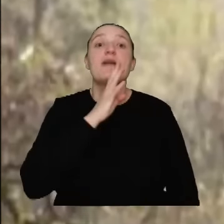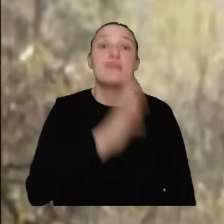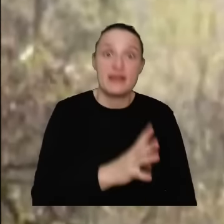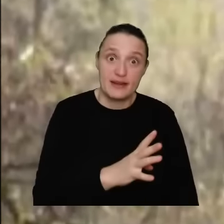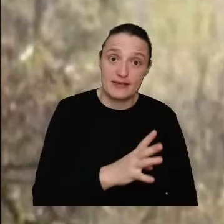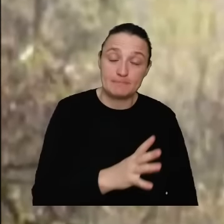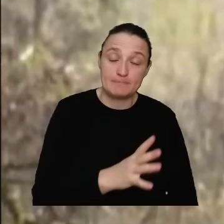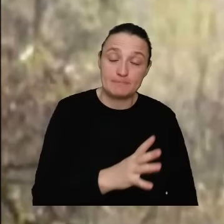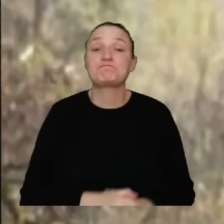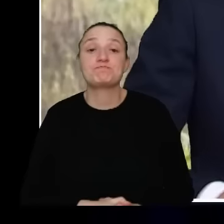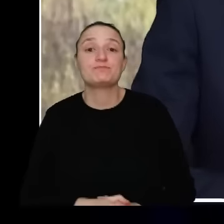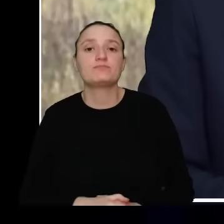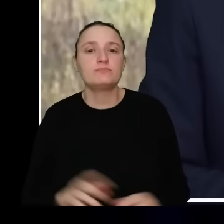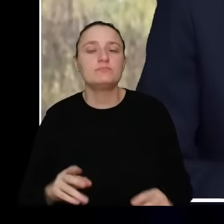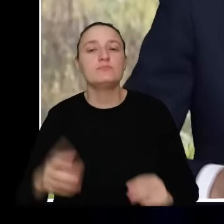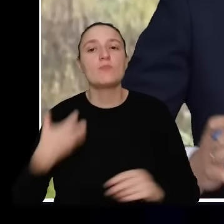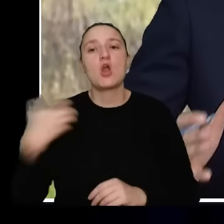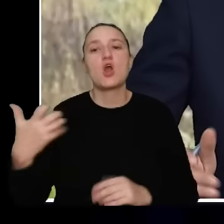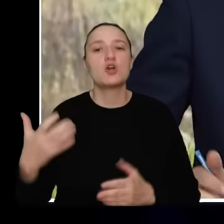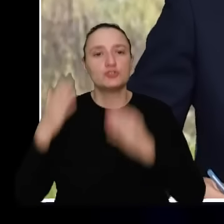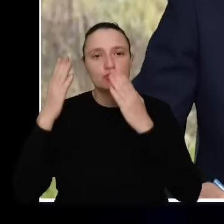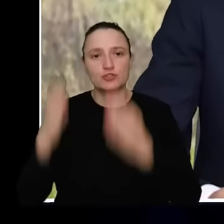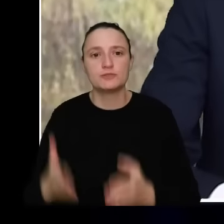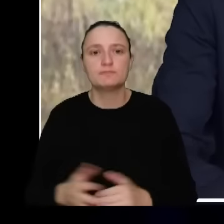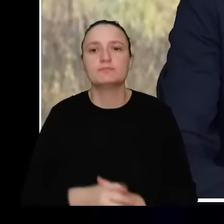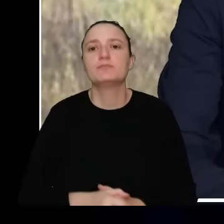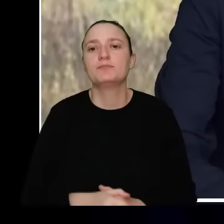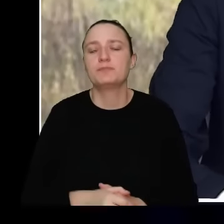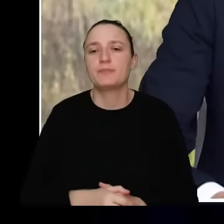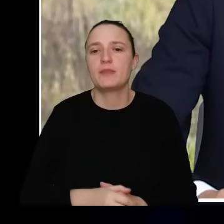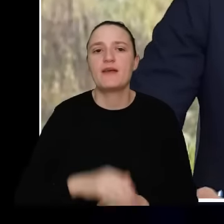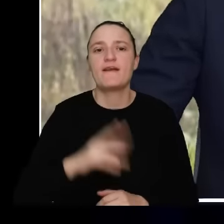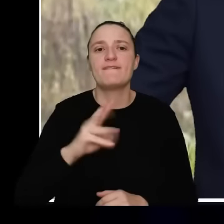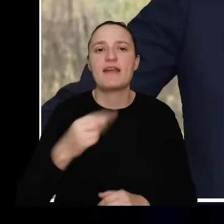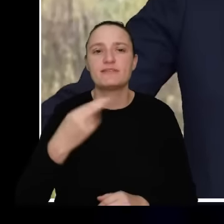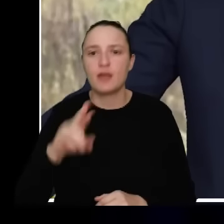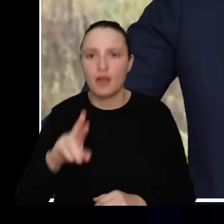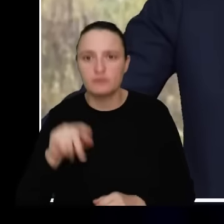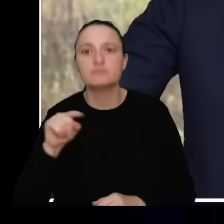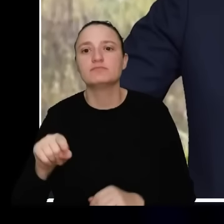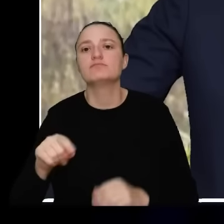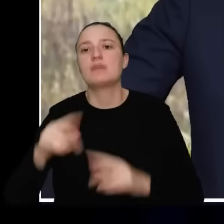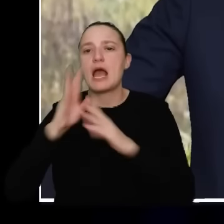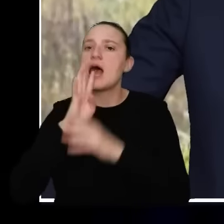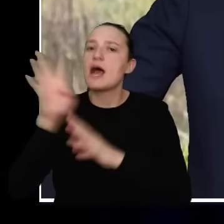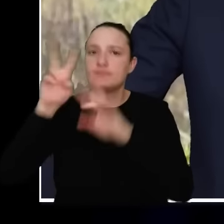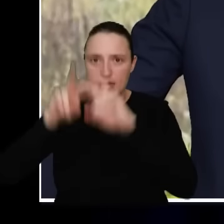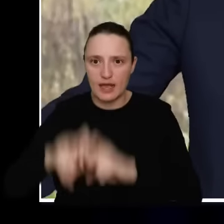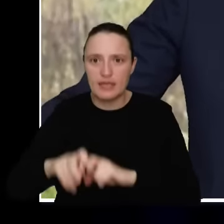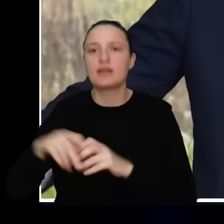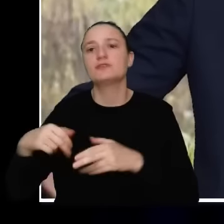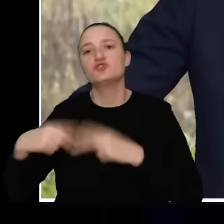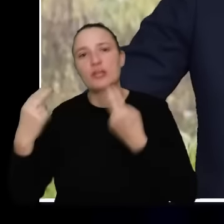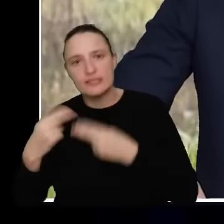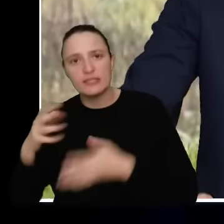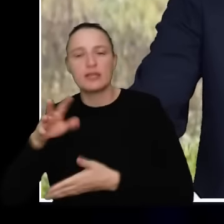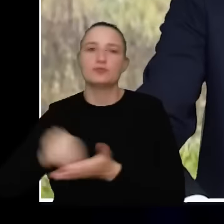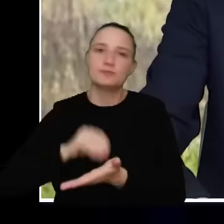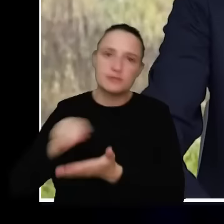W naszych łączach kolejny gość, Iwo Bender, publicysta, amerykanista. Dzień dobry, panie redaktorze. Kłaniam się, dzień